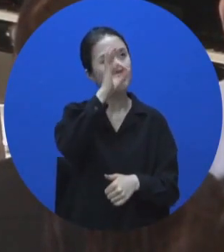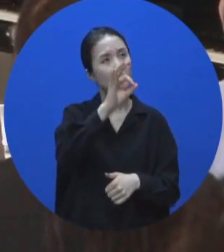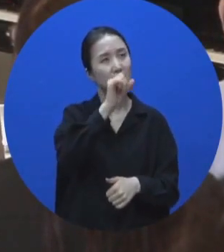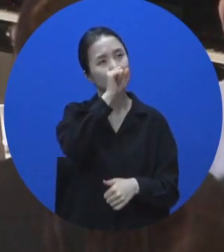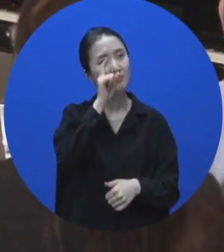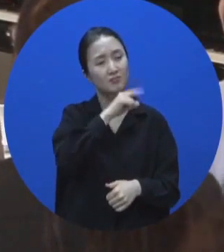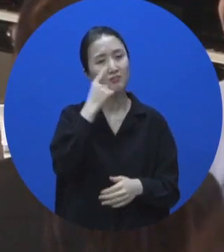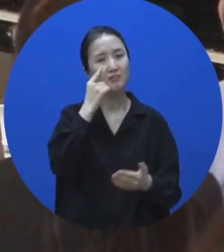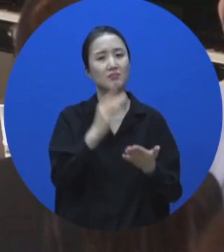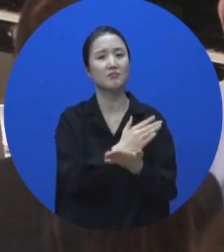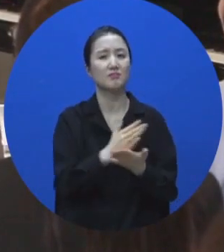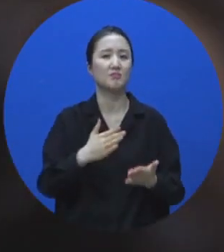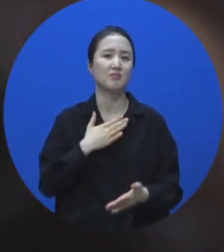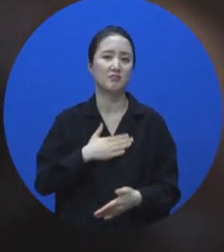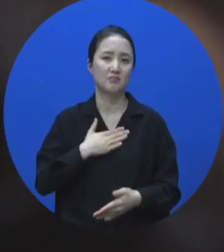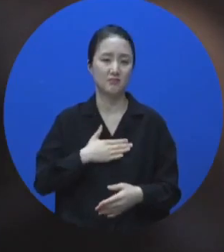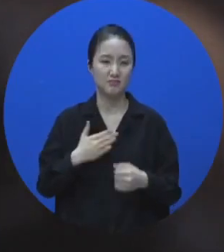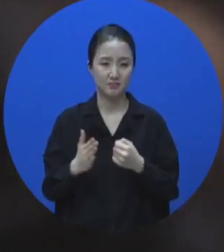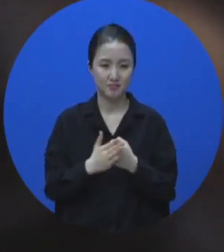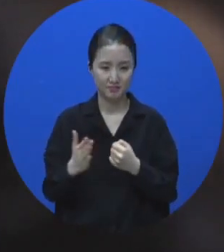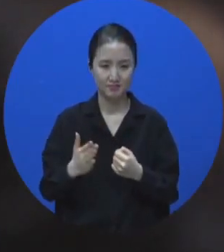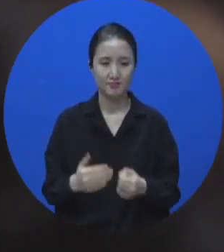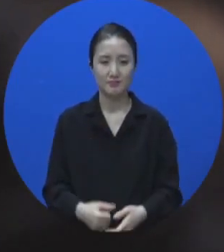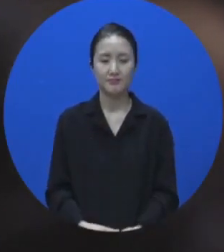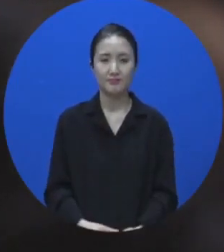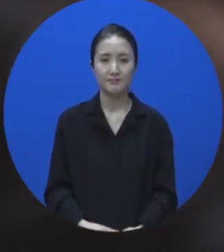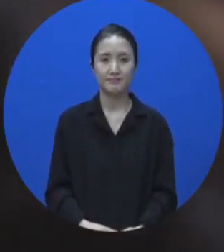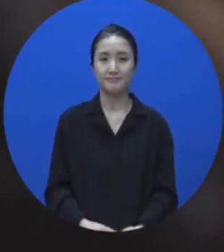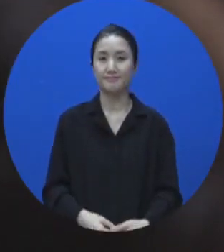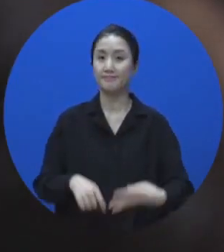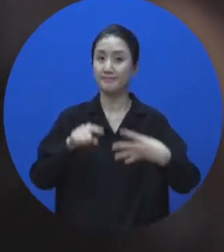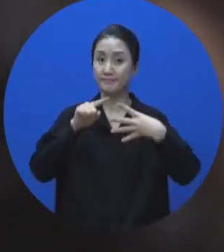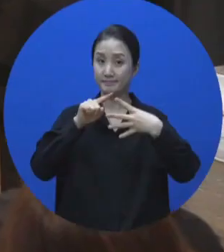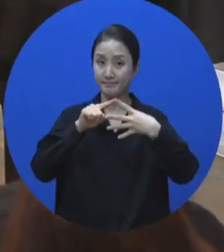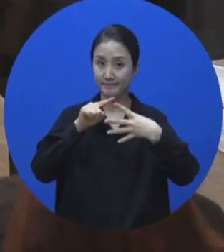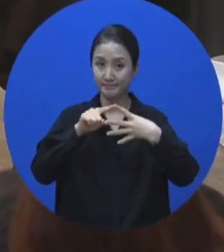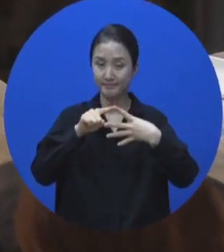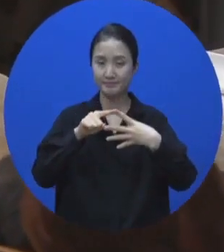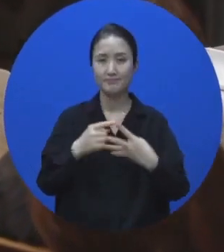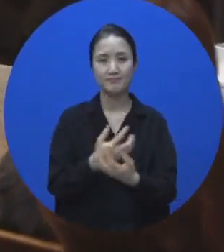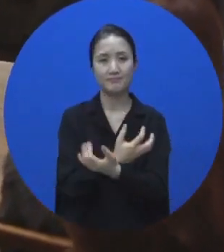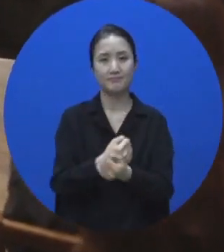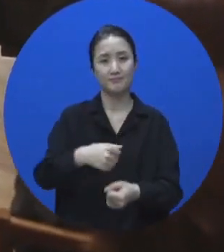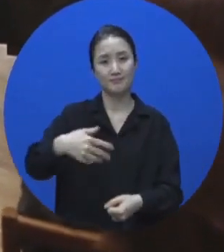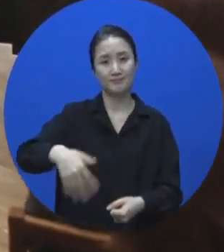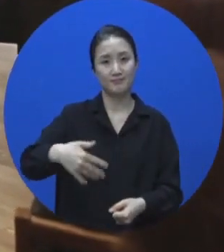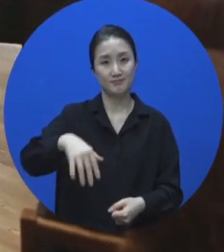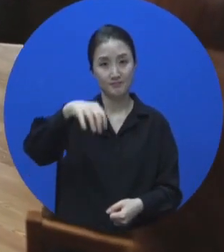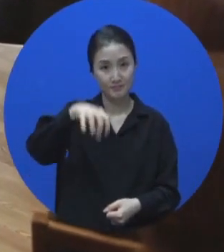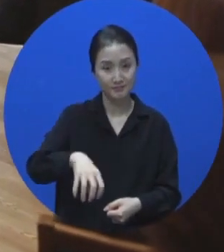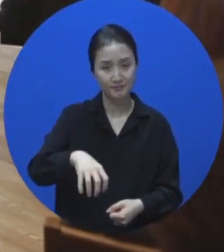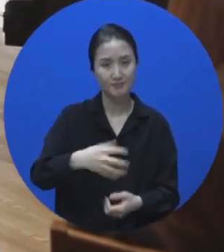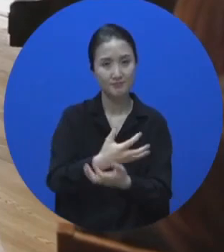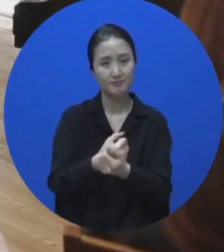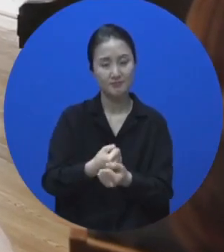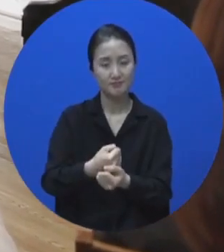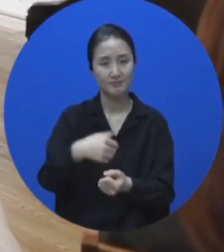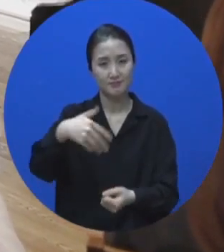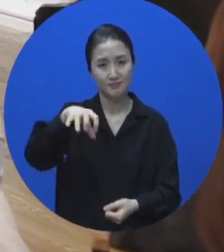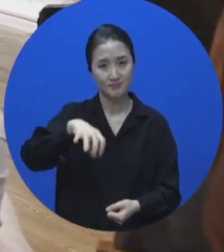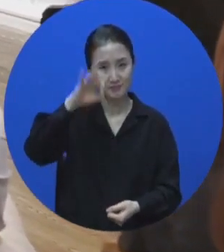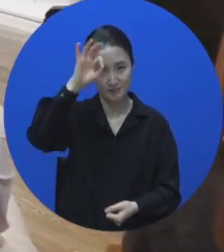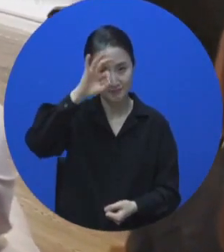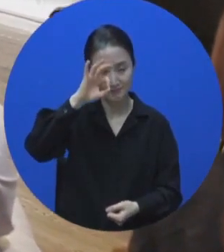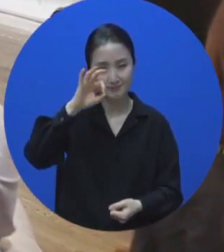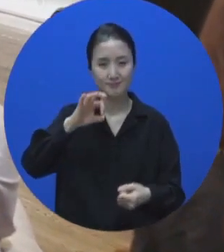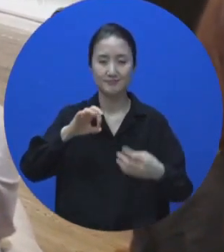10년의 세월이 걸렸거든요 그러면 다시 복수 팝니다 첫 번째는 뭐요 으 네 미디아 뿐